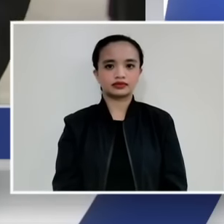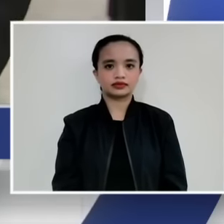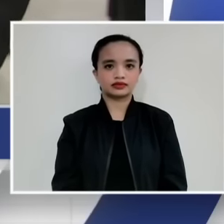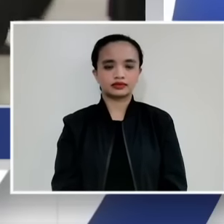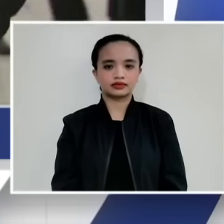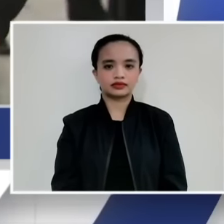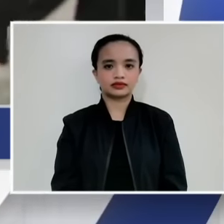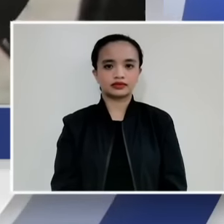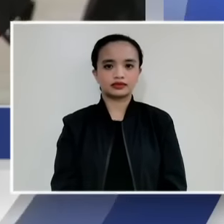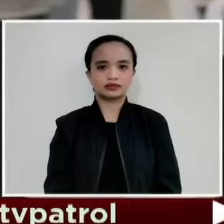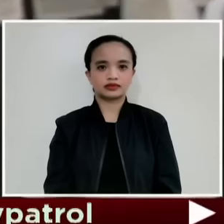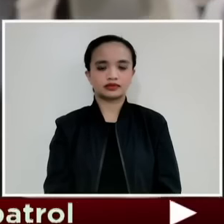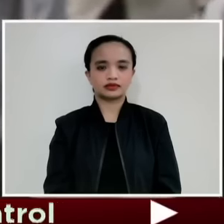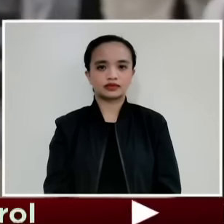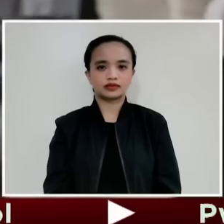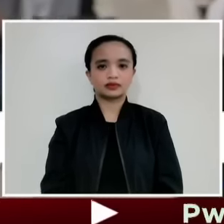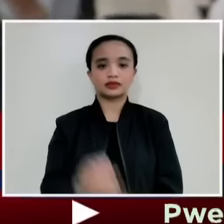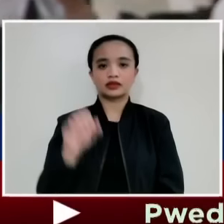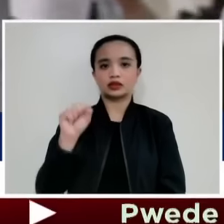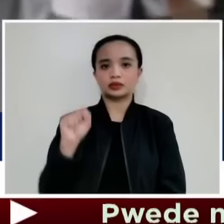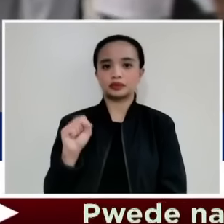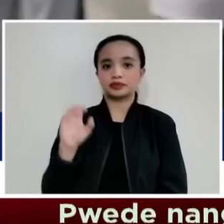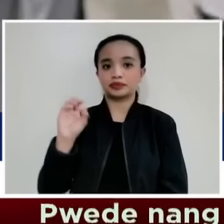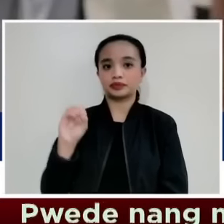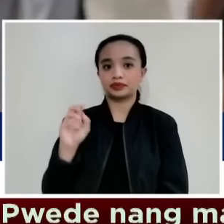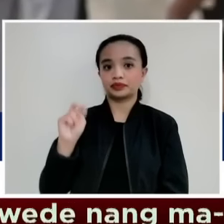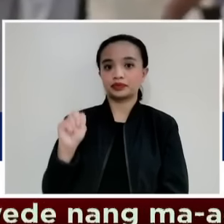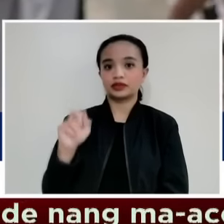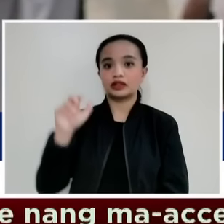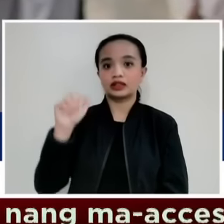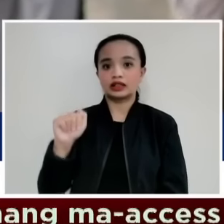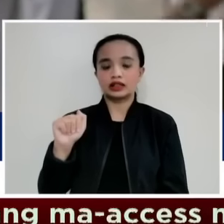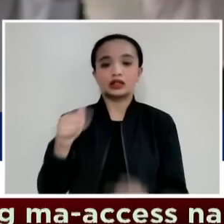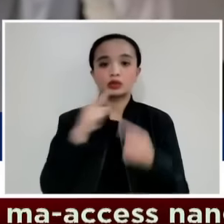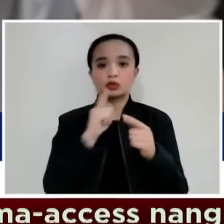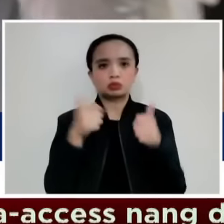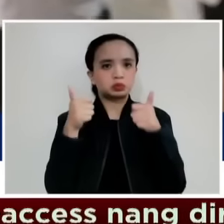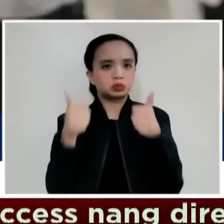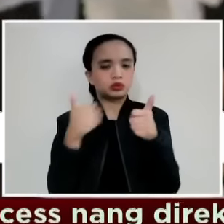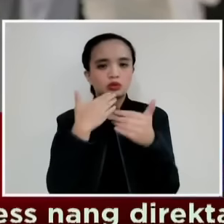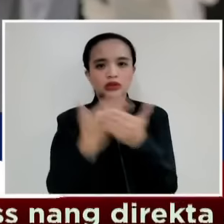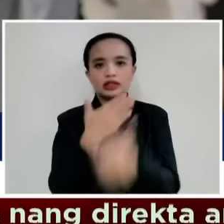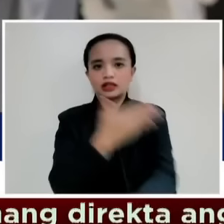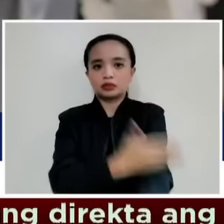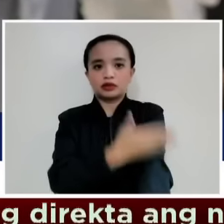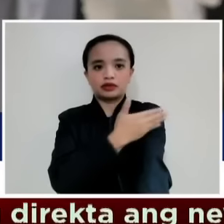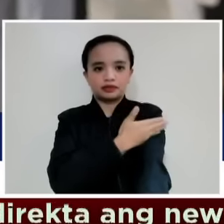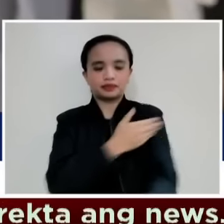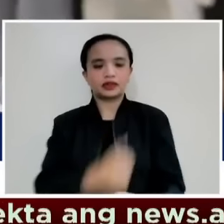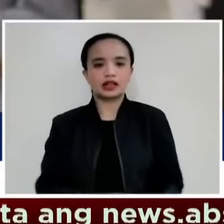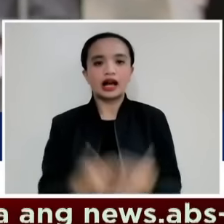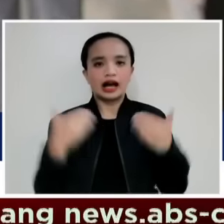Henry, the state of the nation is sound and improving at dumating na ang bagong Pilipinas. Ito ang pinakahuling mga sinabi ni